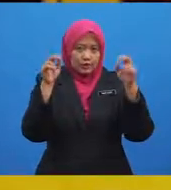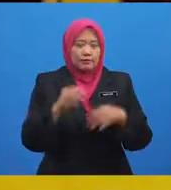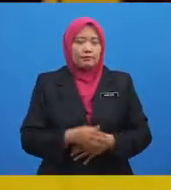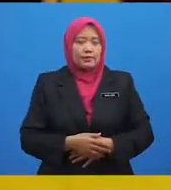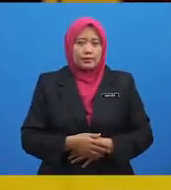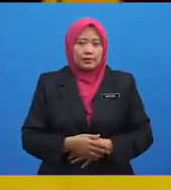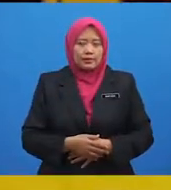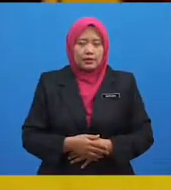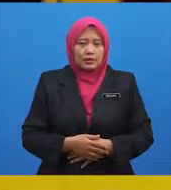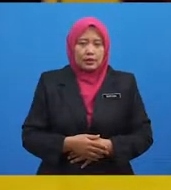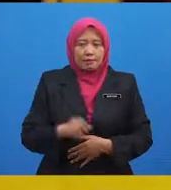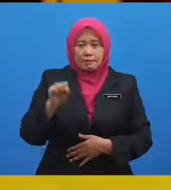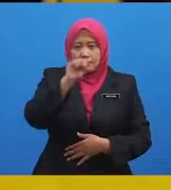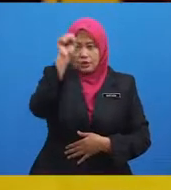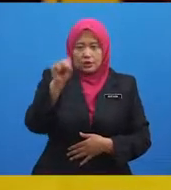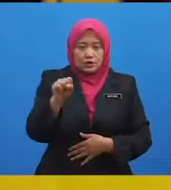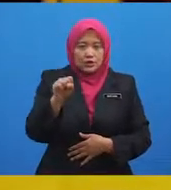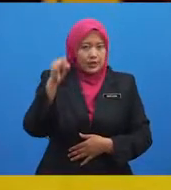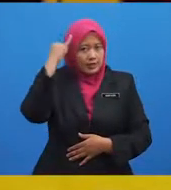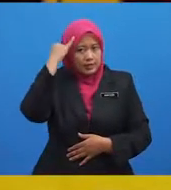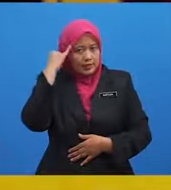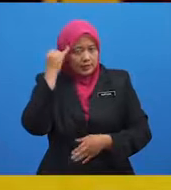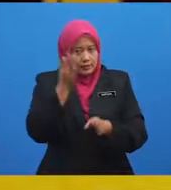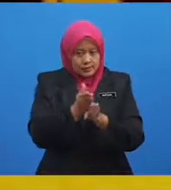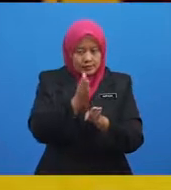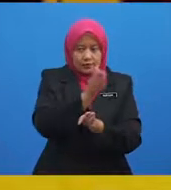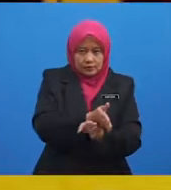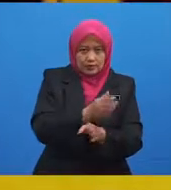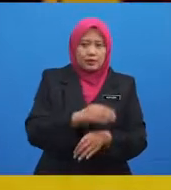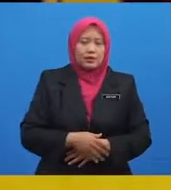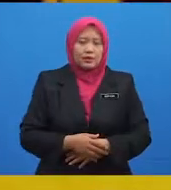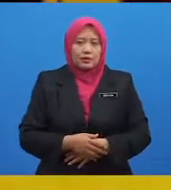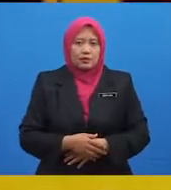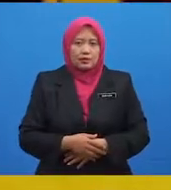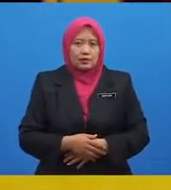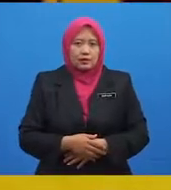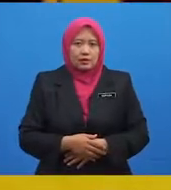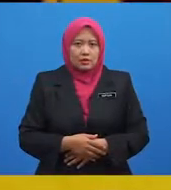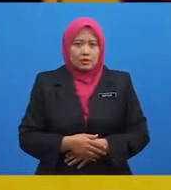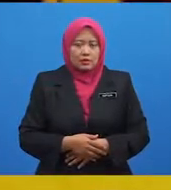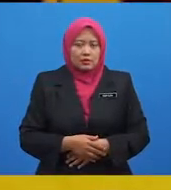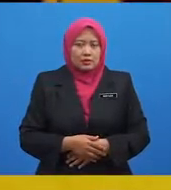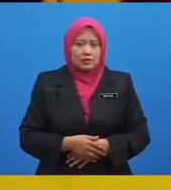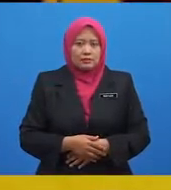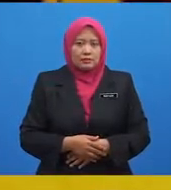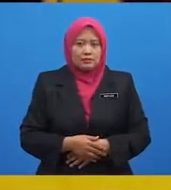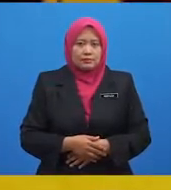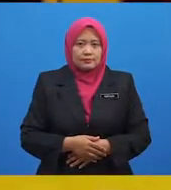idea sampingan dan setiap hasil karya akan mengandungi lebih daripada satu